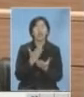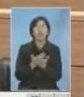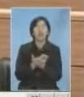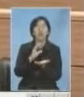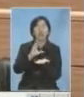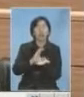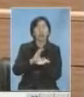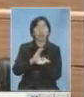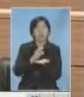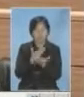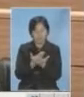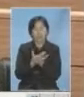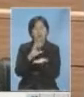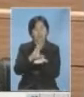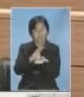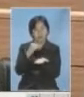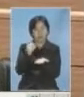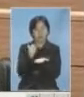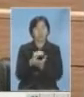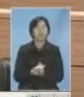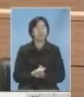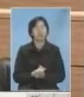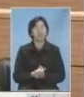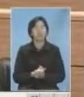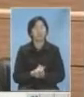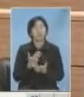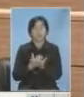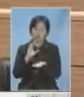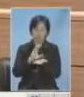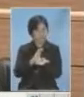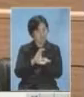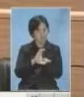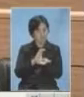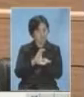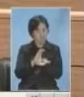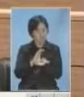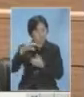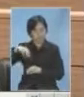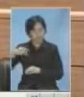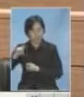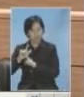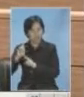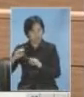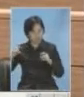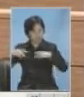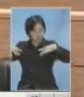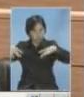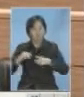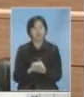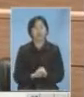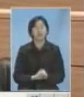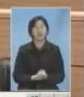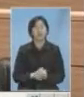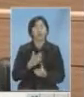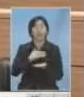ยู่หัวข้อหนึ่งซึ่งไม่ตรงกับพันธกิจของสำนักปลัดนะครับผ